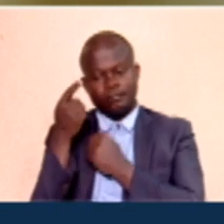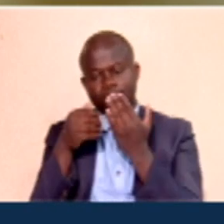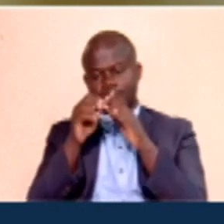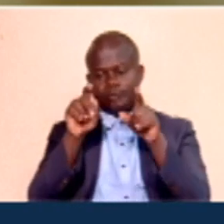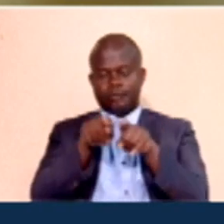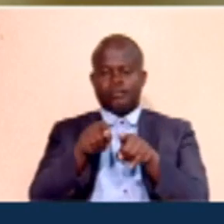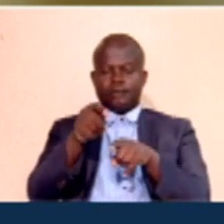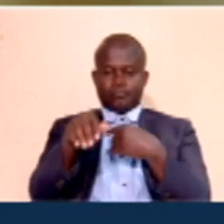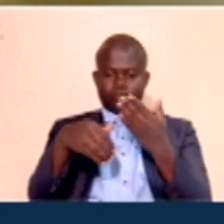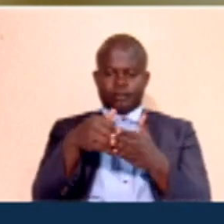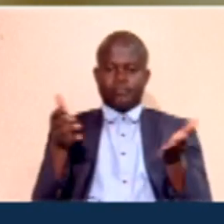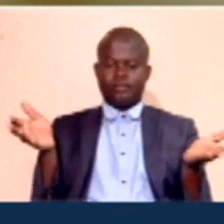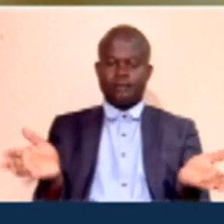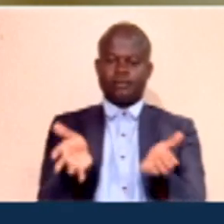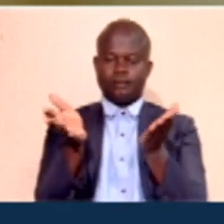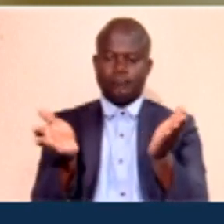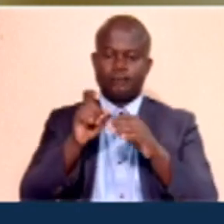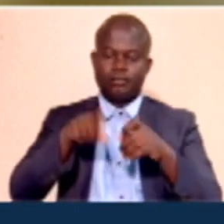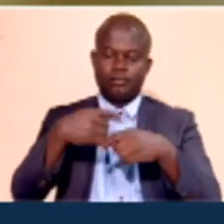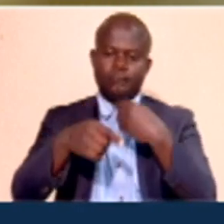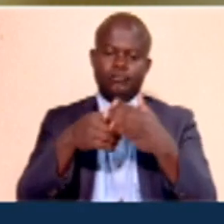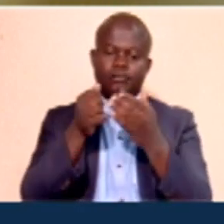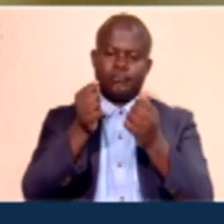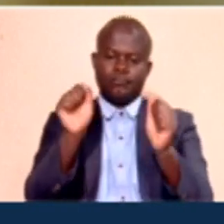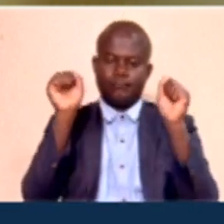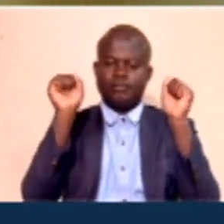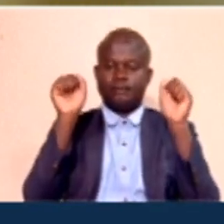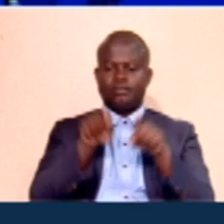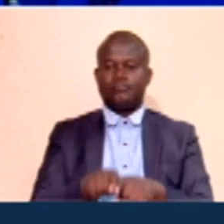nabo bahamagariwe yuko bakomeza muri uko kwibohora.